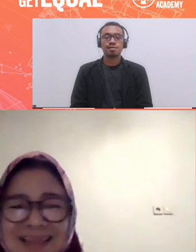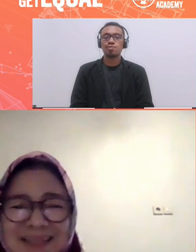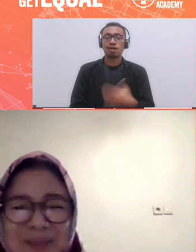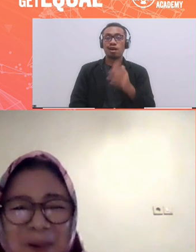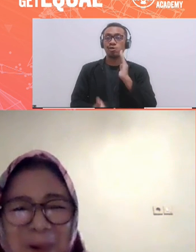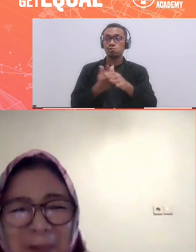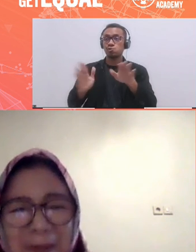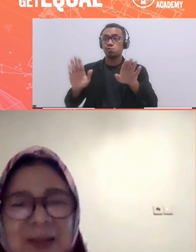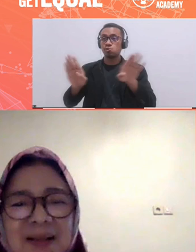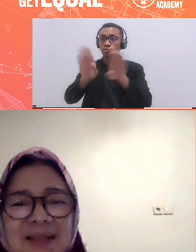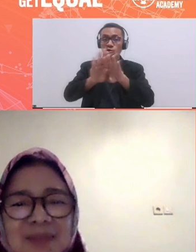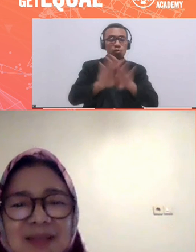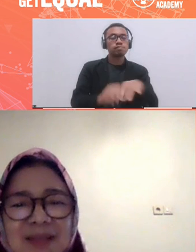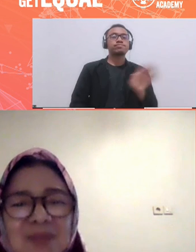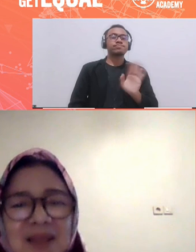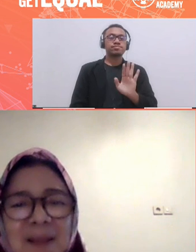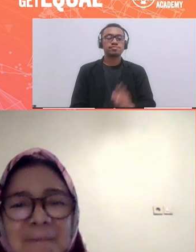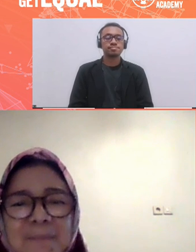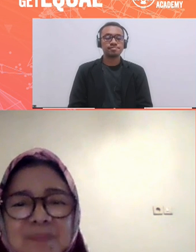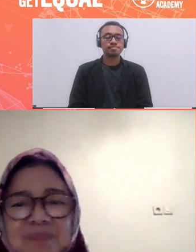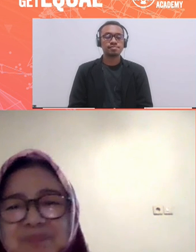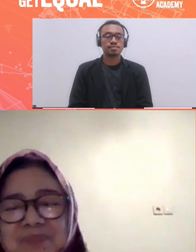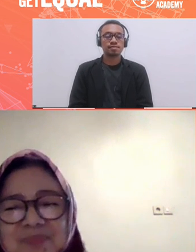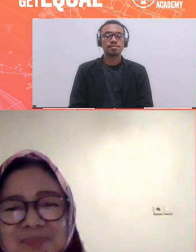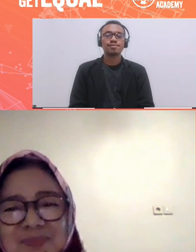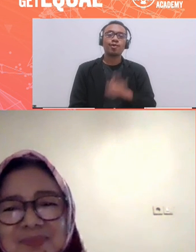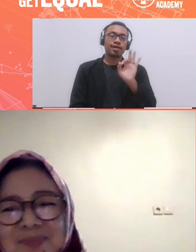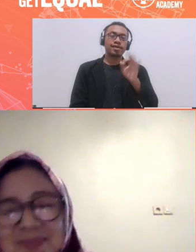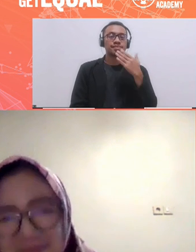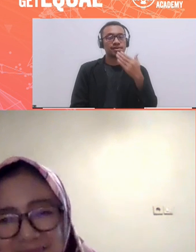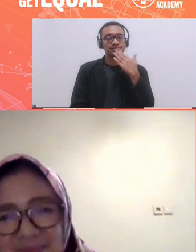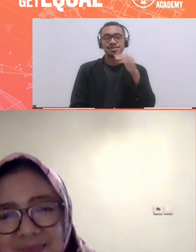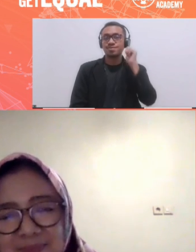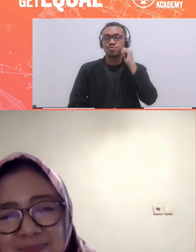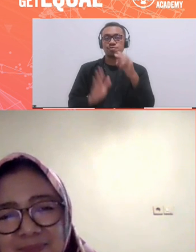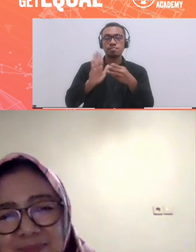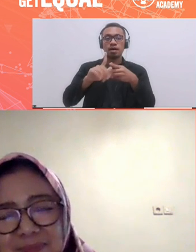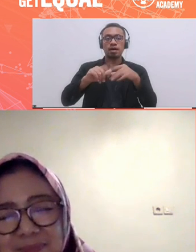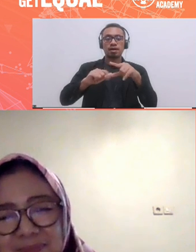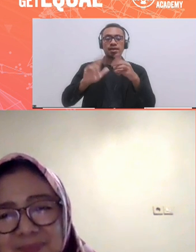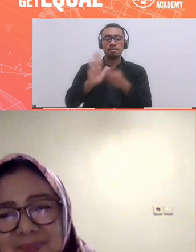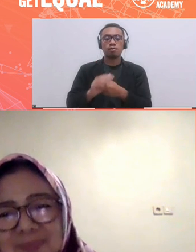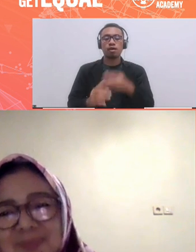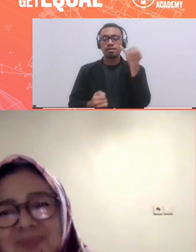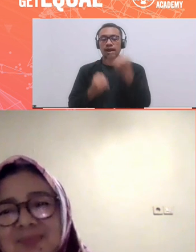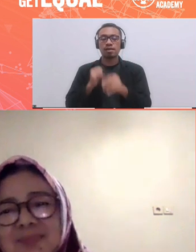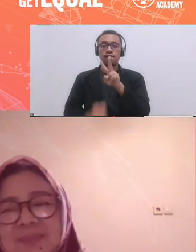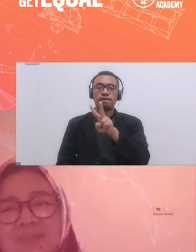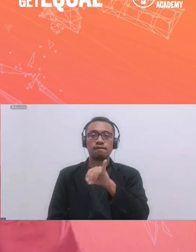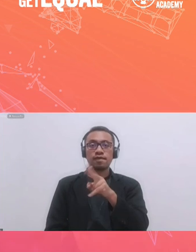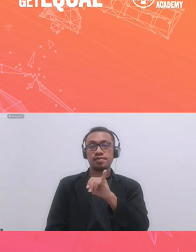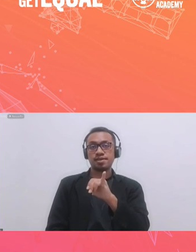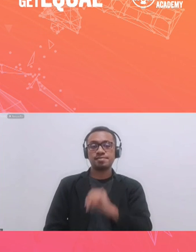bukan. Seperti itu, Mbak Maria. Baik, terima kasih Bu Mariam. Saya terakhir ke Kak Vivi. Kak Vivi kemarin